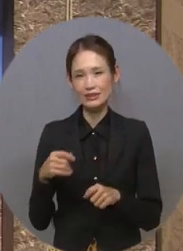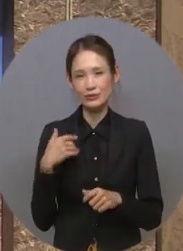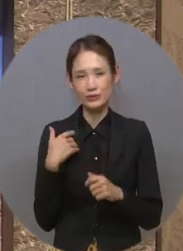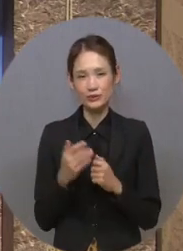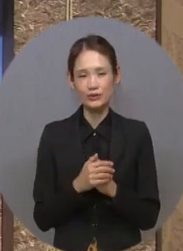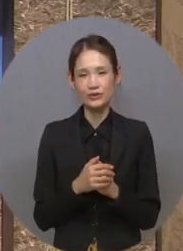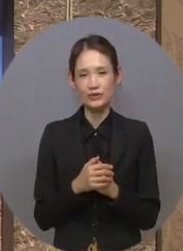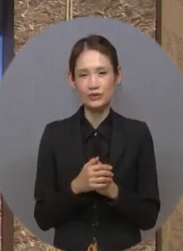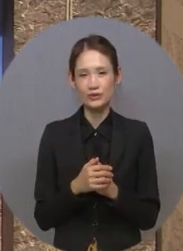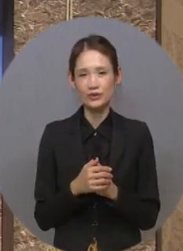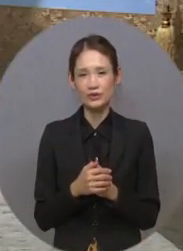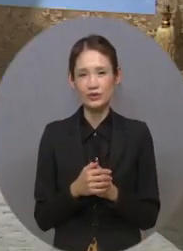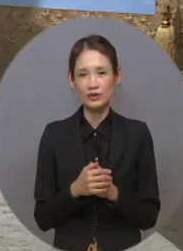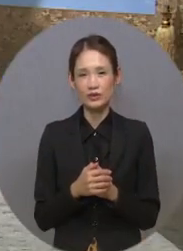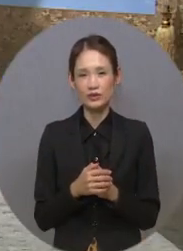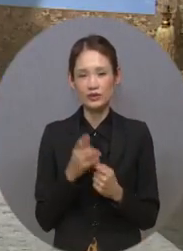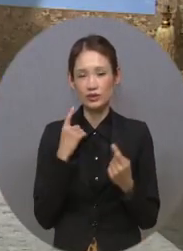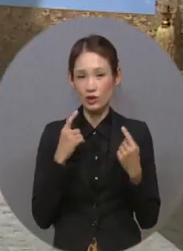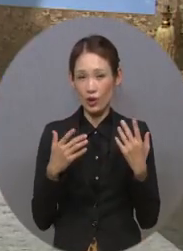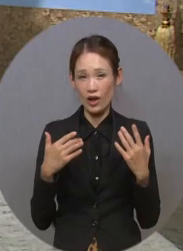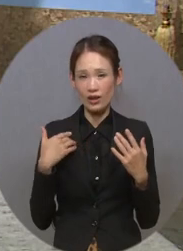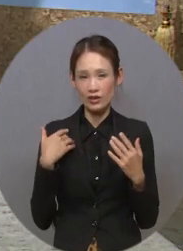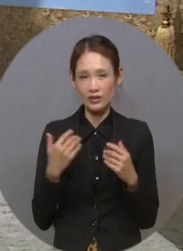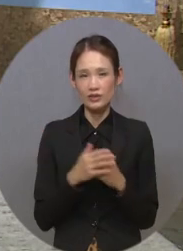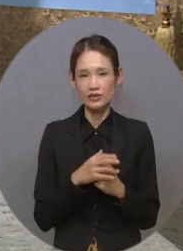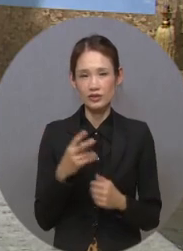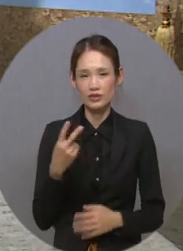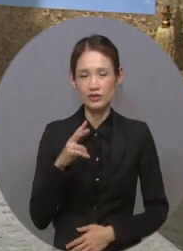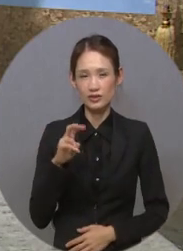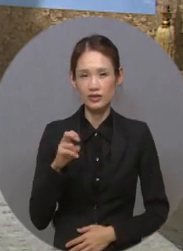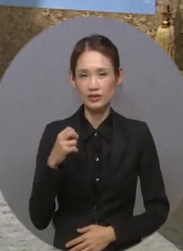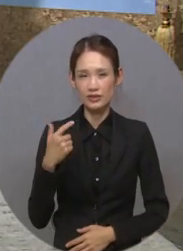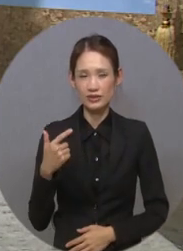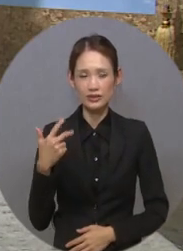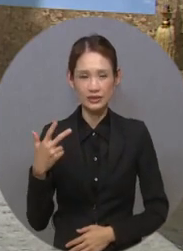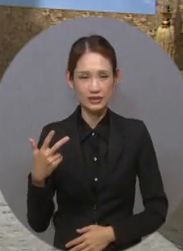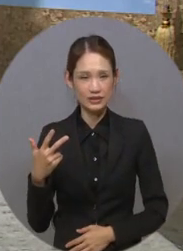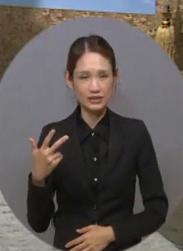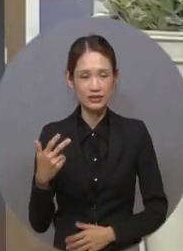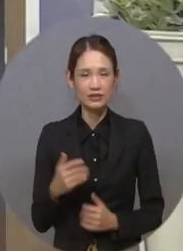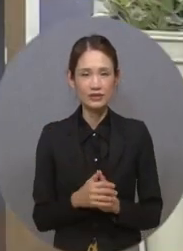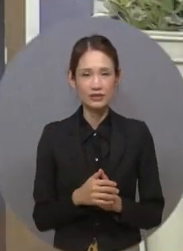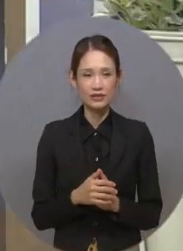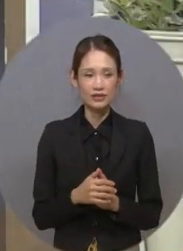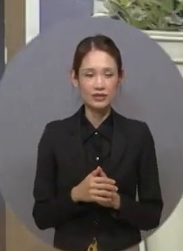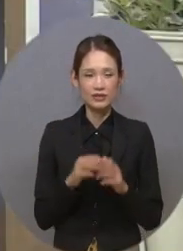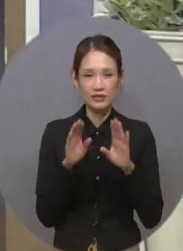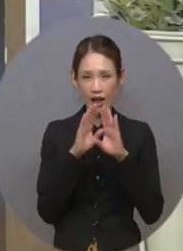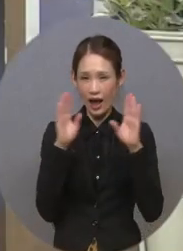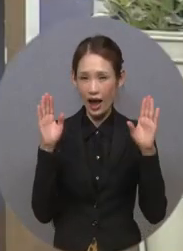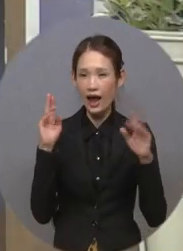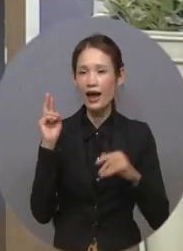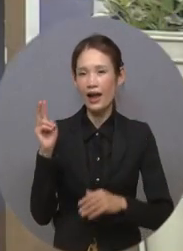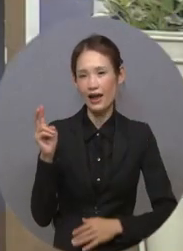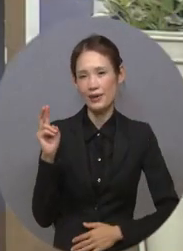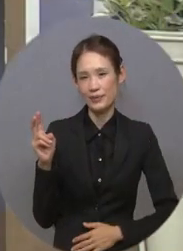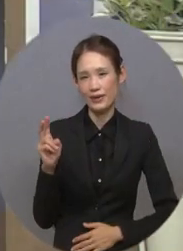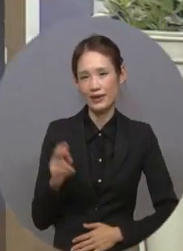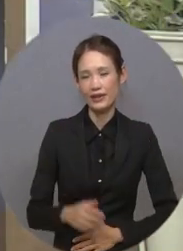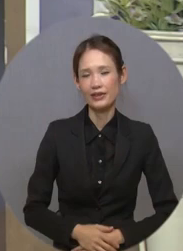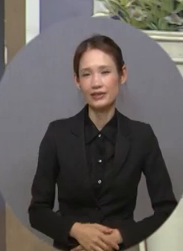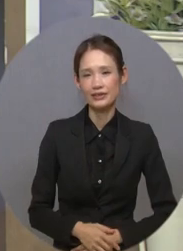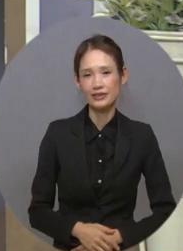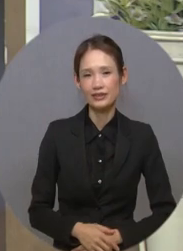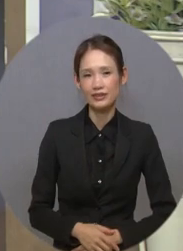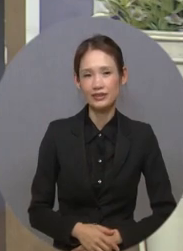수도 있으니까. 네, 네. 정확한 시점은 알 수 없지만 네. 2026년이나 7년 즈음에 네. 네. 네. 개통이 되는 것으로 네. 네.